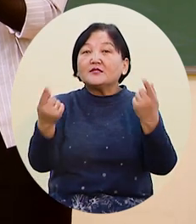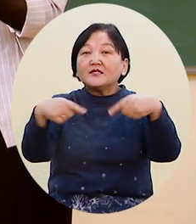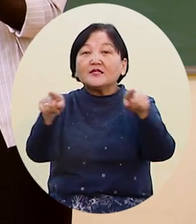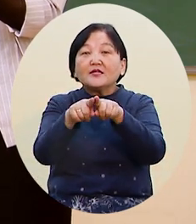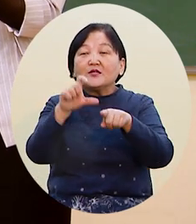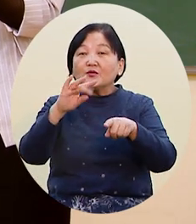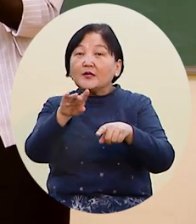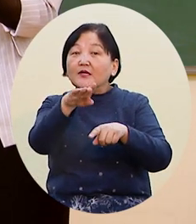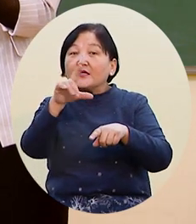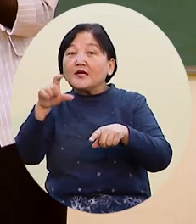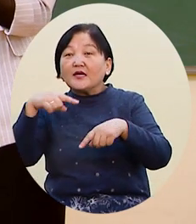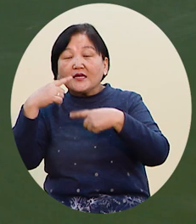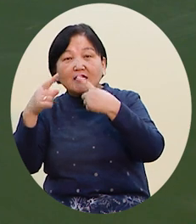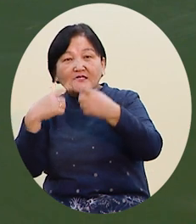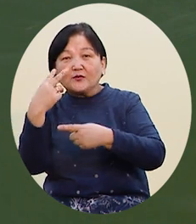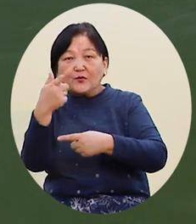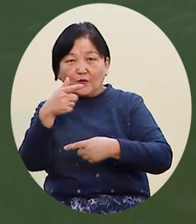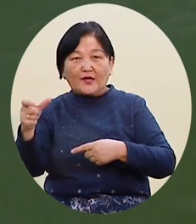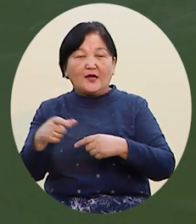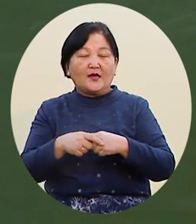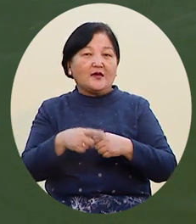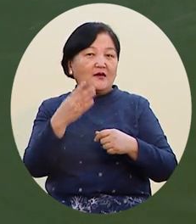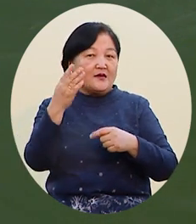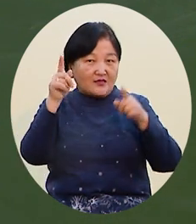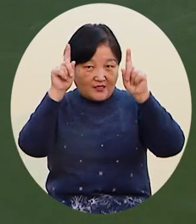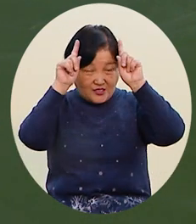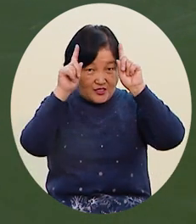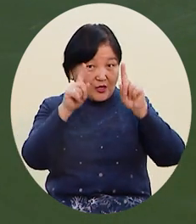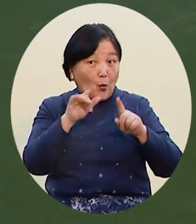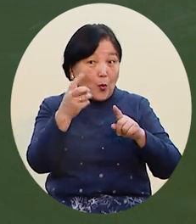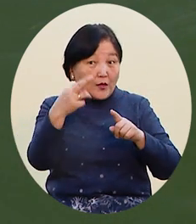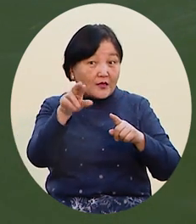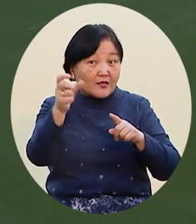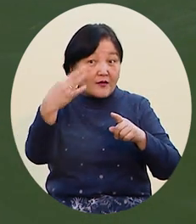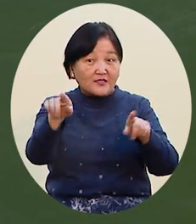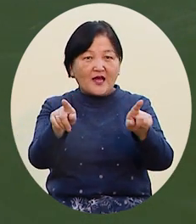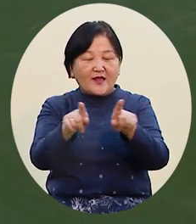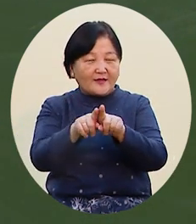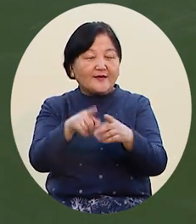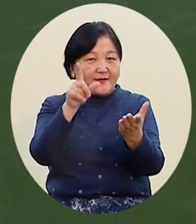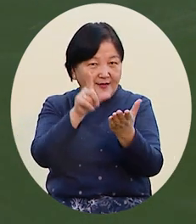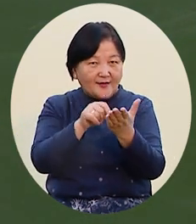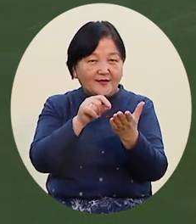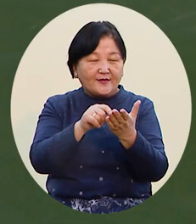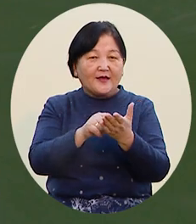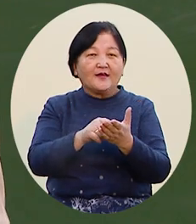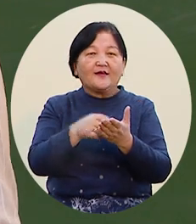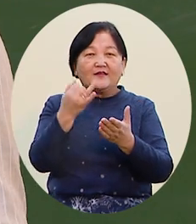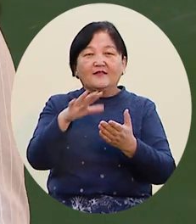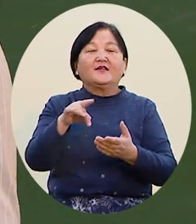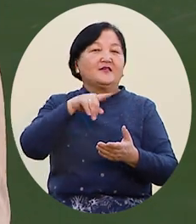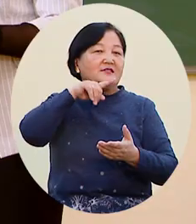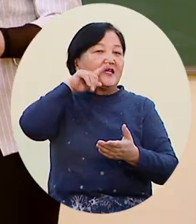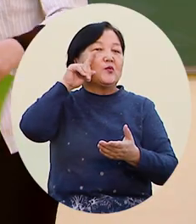хандан итгэж хэлсэн үг нь ишгэн ухамд ч хэрэгтэй, эдэрт тамирчинч сургаалтай.